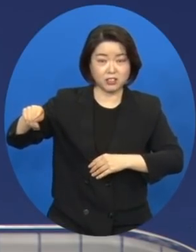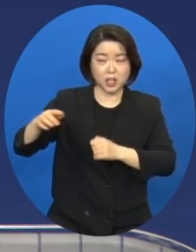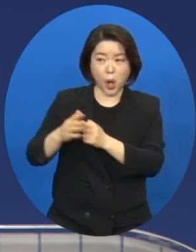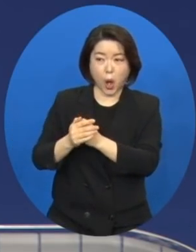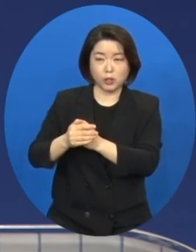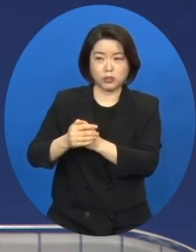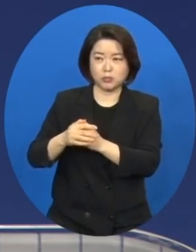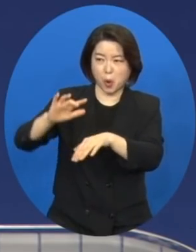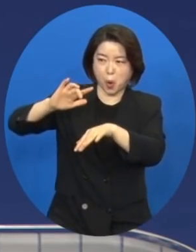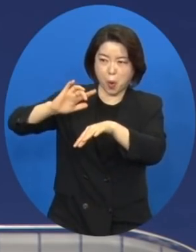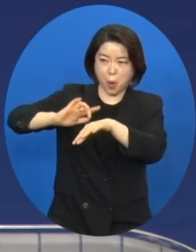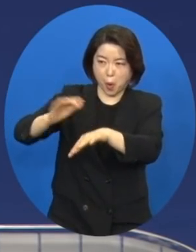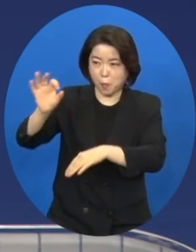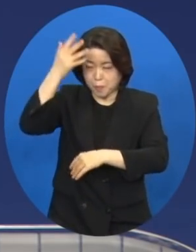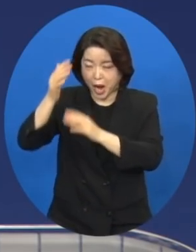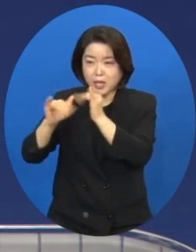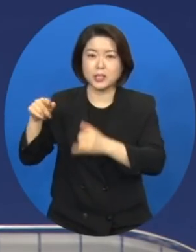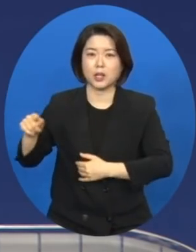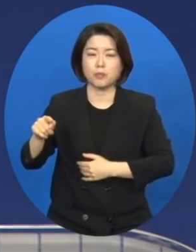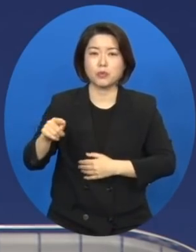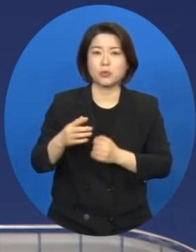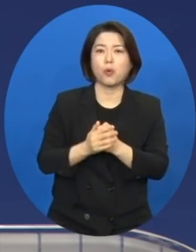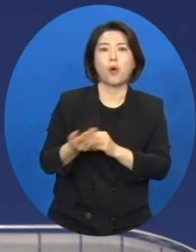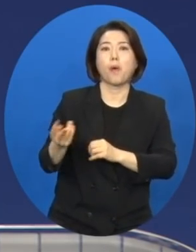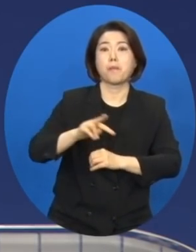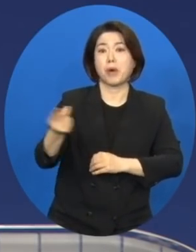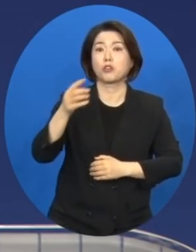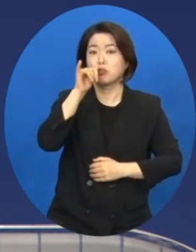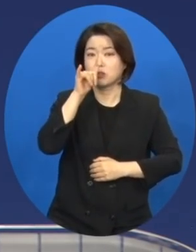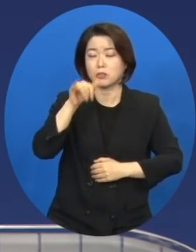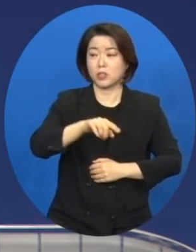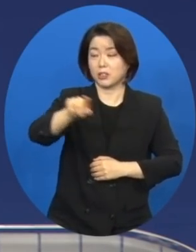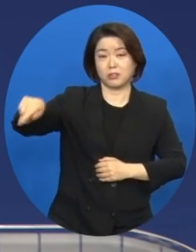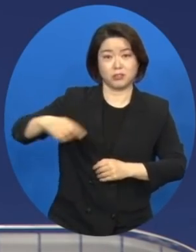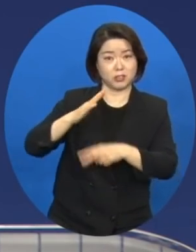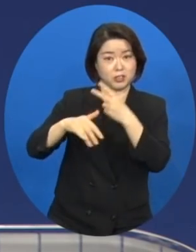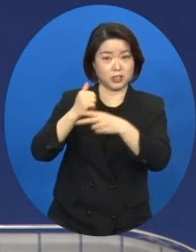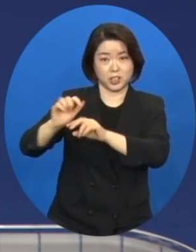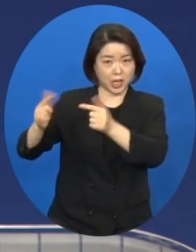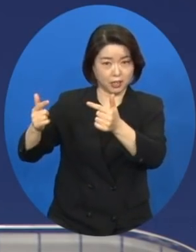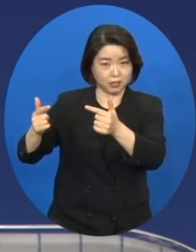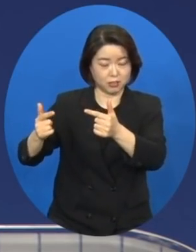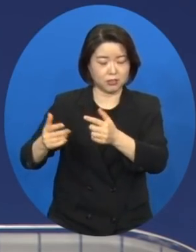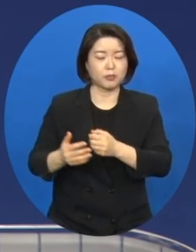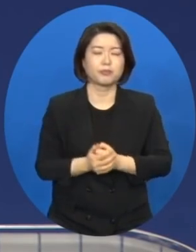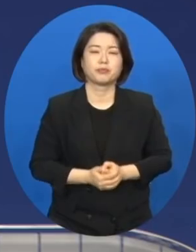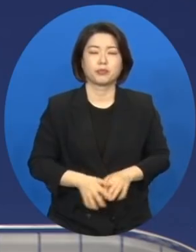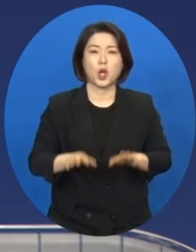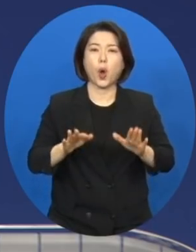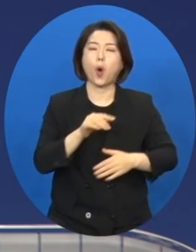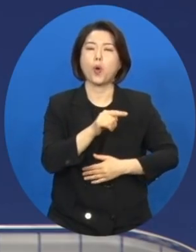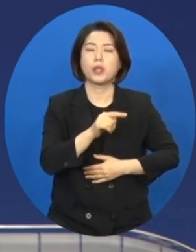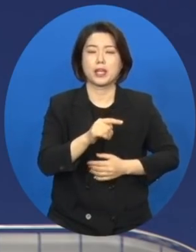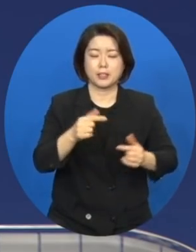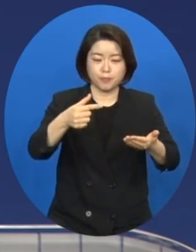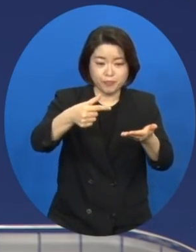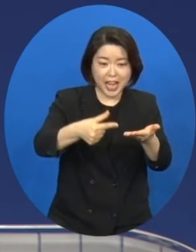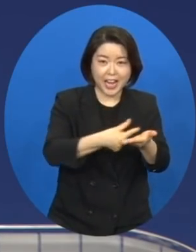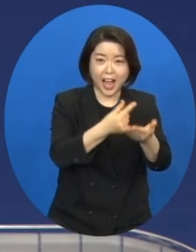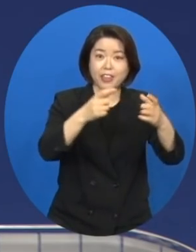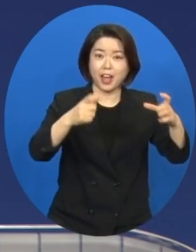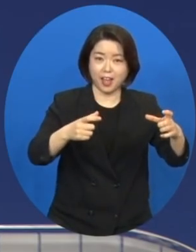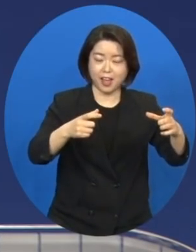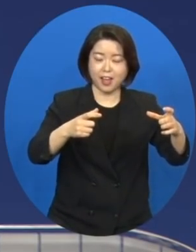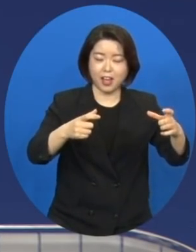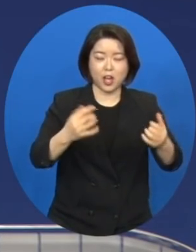바꾸었습니다. 그렇다고 그들이 신은 아니었죠. 그러니까 지금 오늘 이 가나안의 혼인잔치의